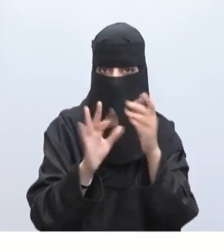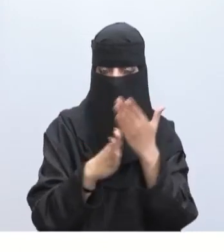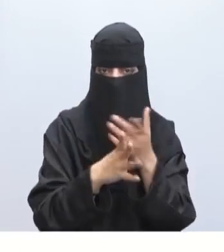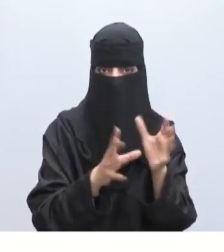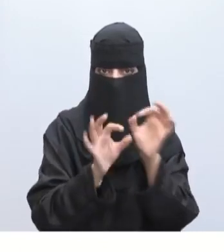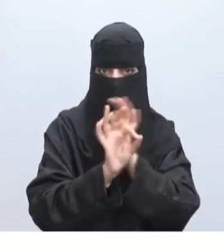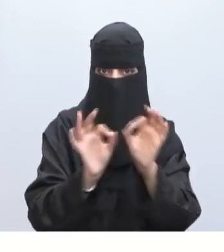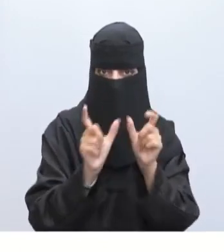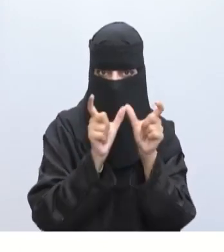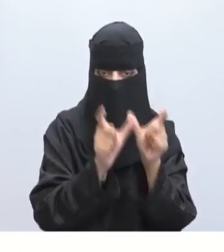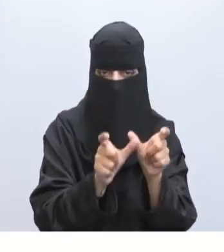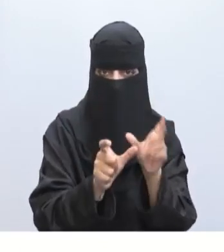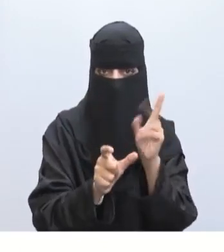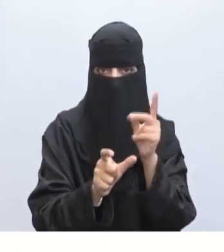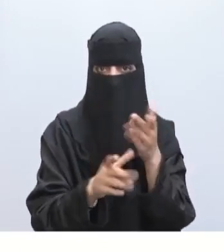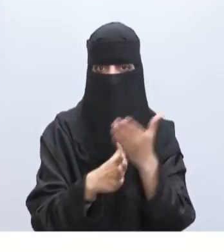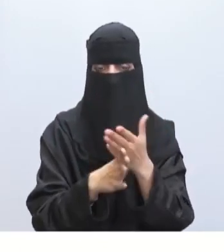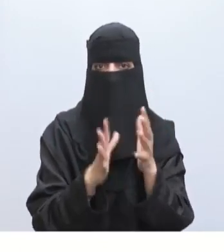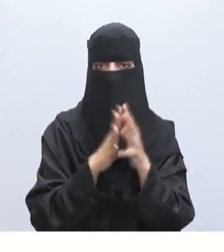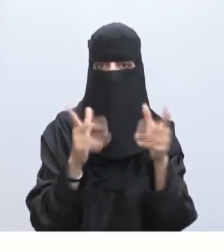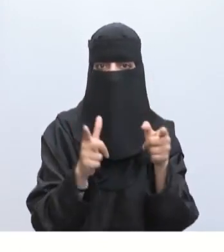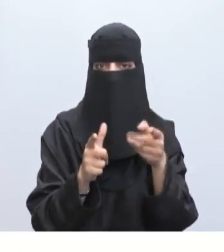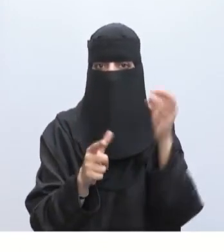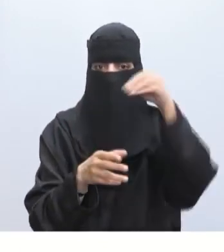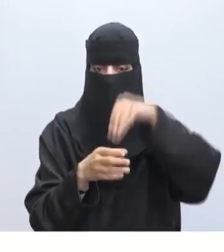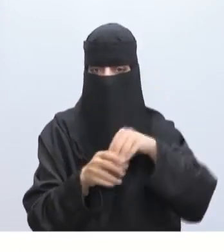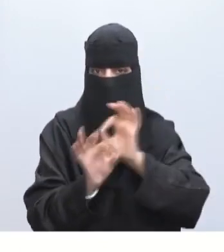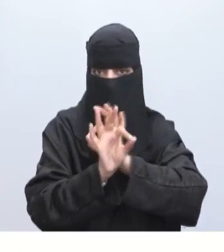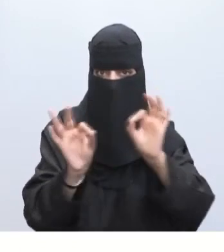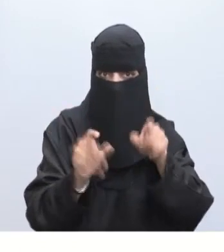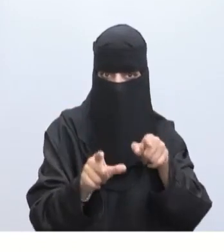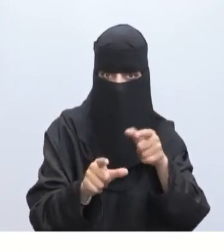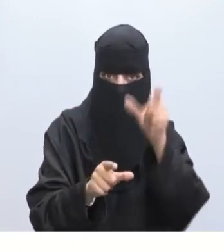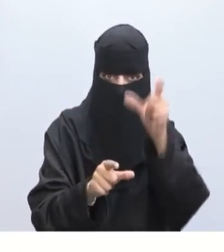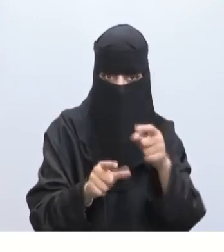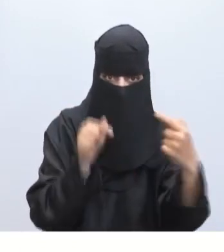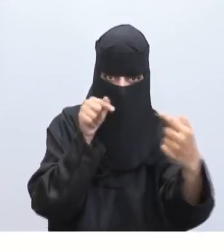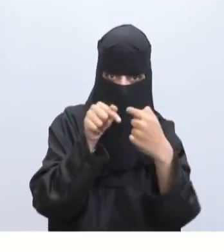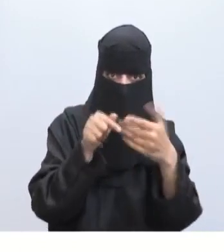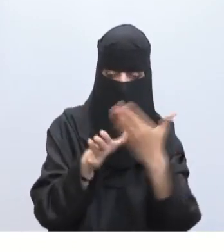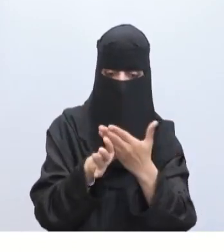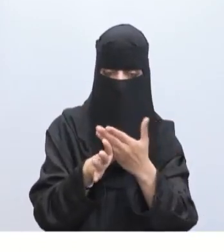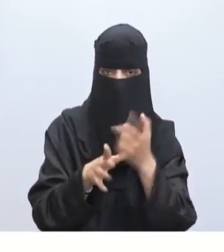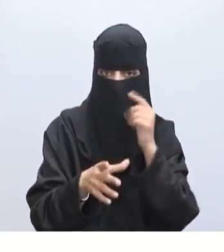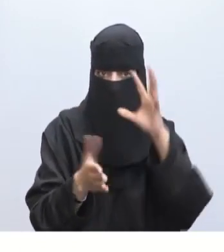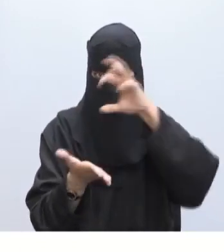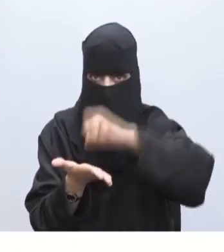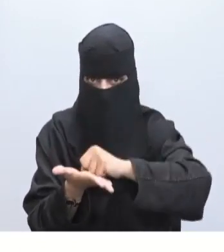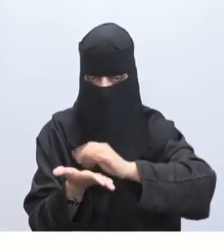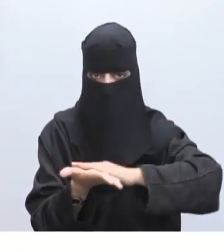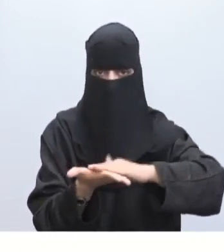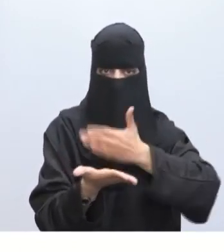والاسلحه وايضا ضخم بما جهزه هذا المعتدي لكي يقضي على الدوله